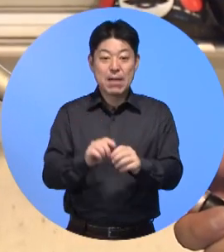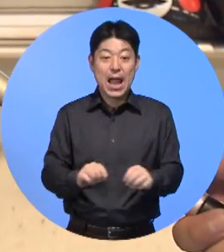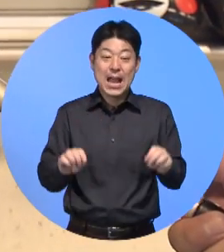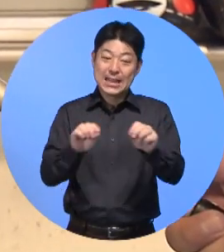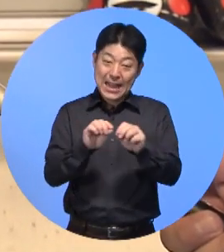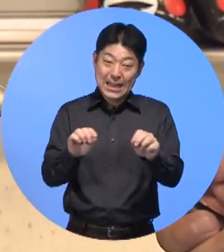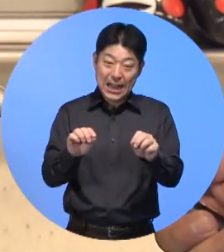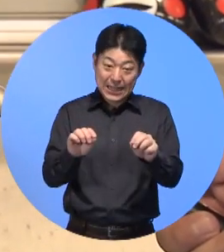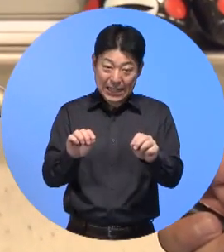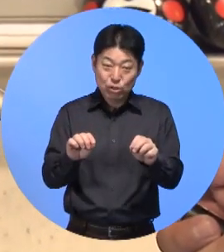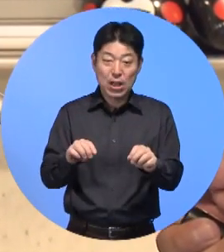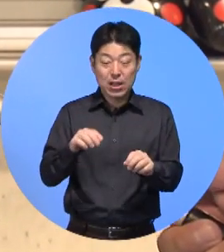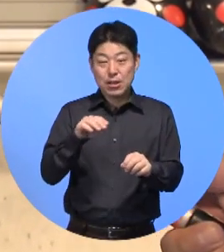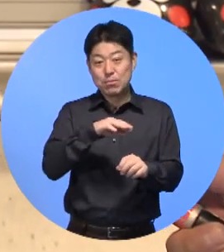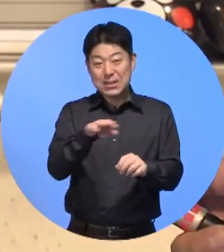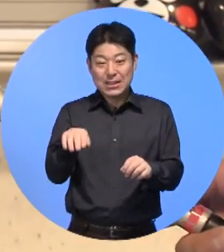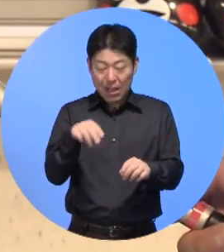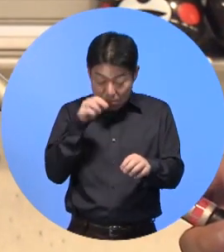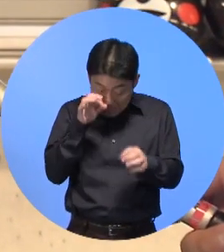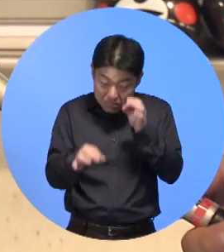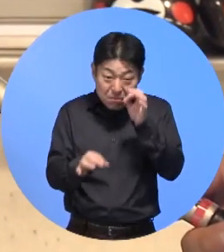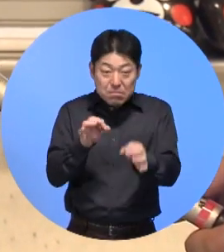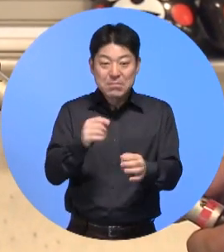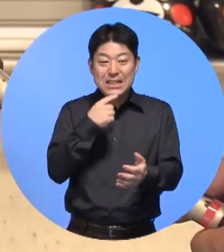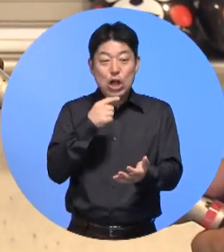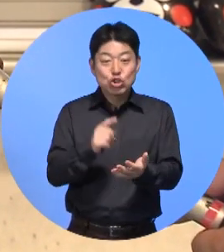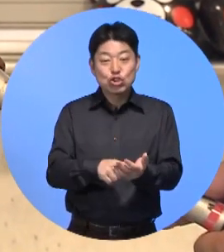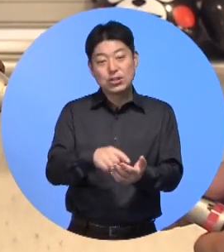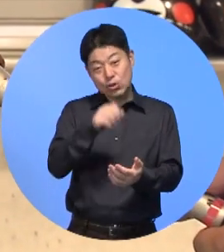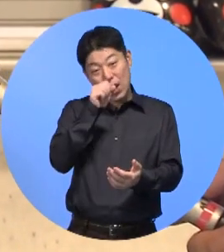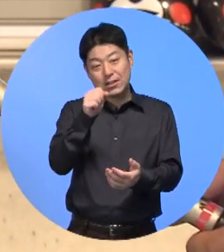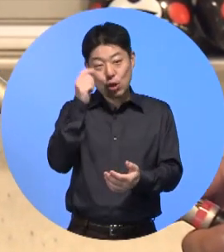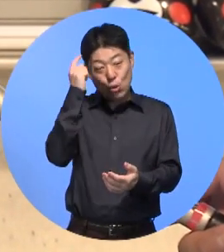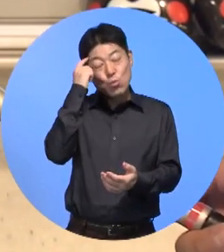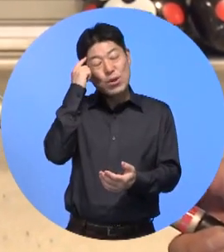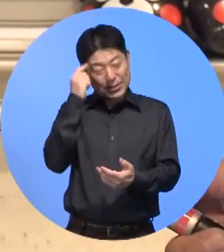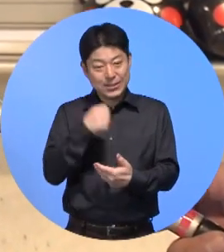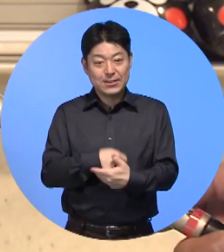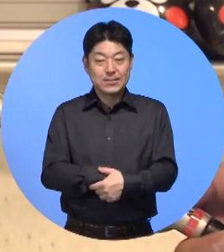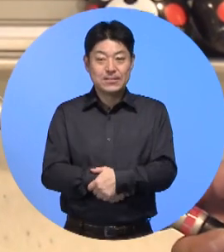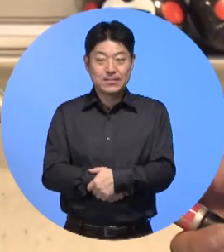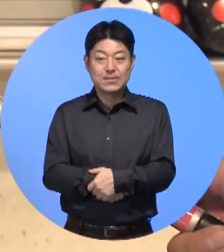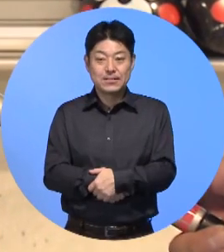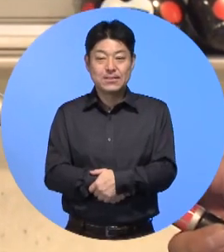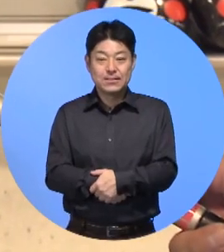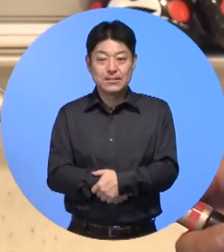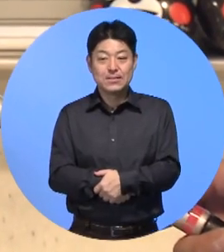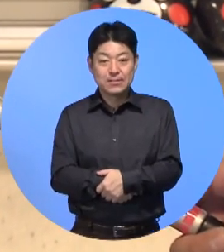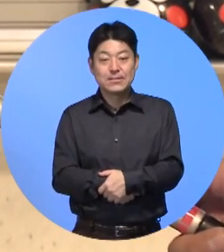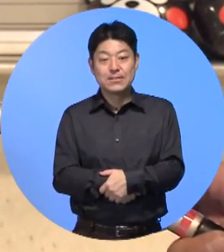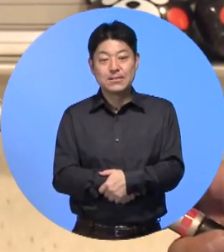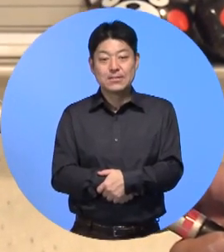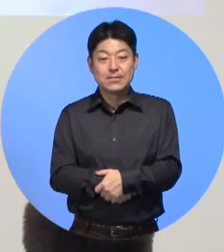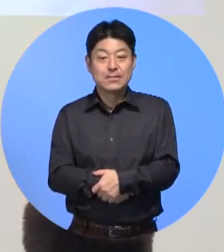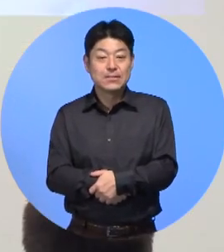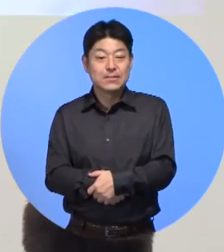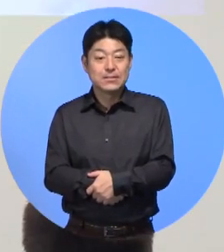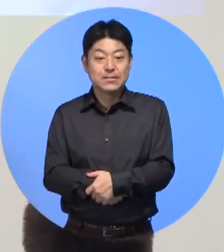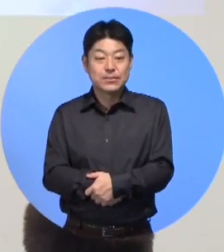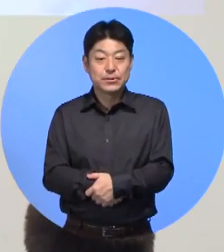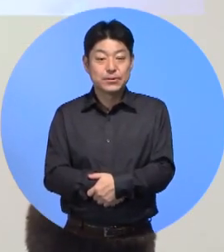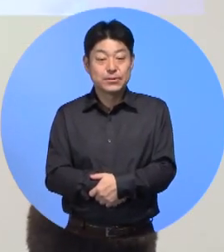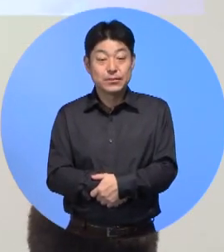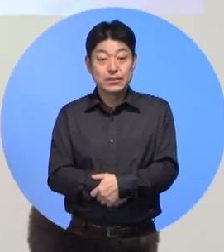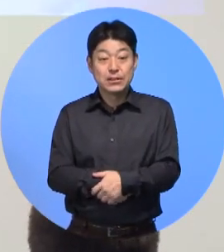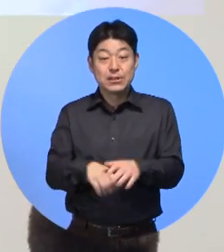で、見やすかったと思うんですよ。結果的には良かったのかなと思うんですけど、はい。